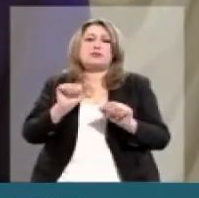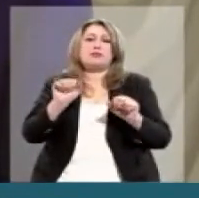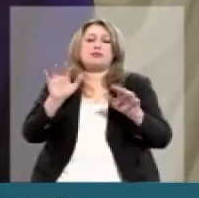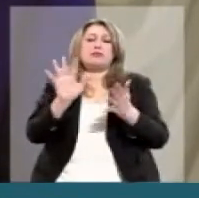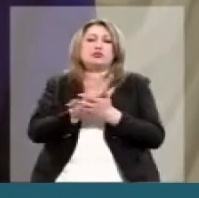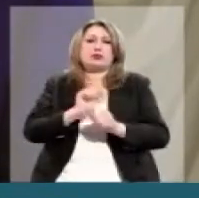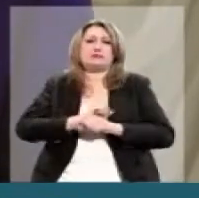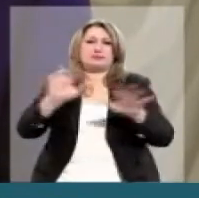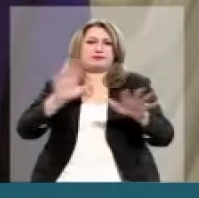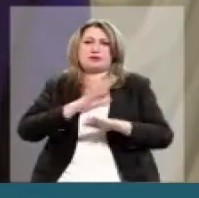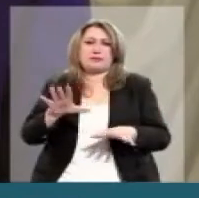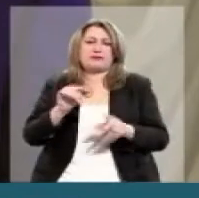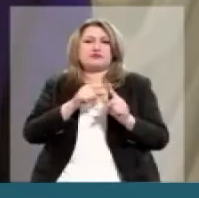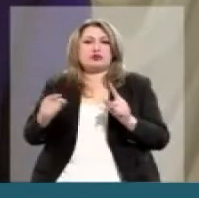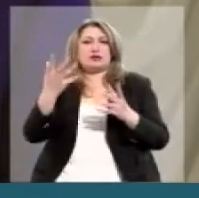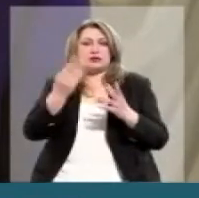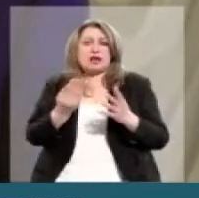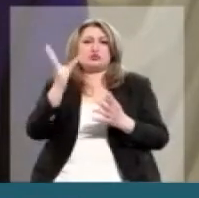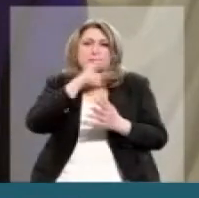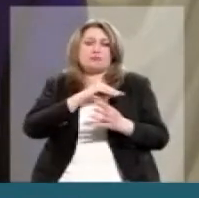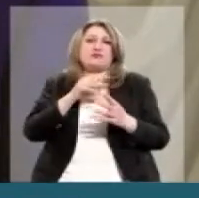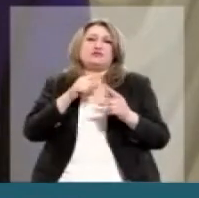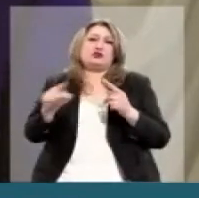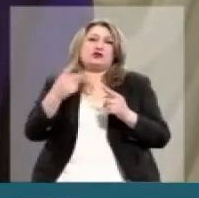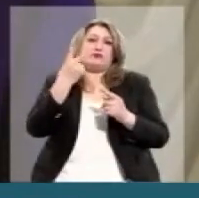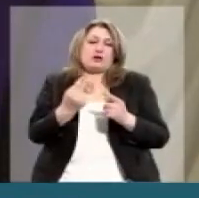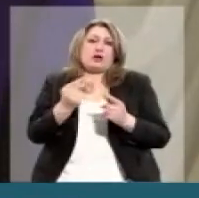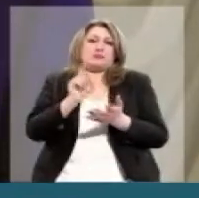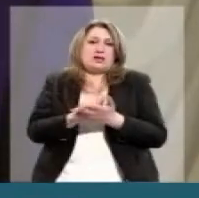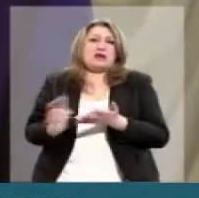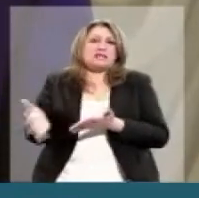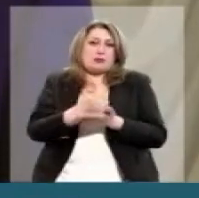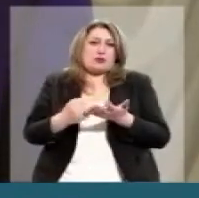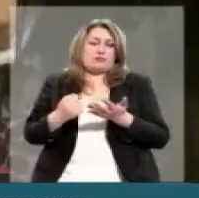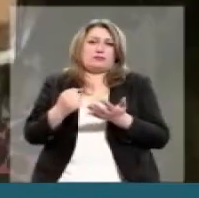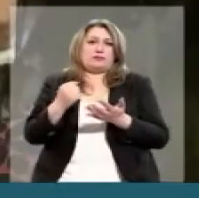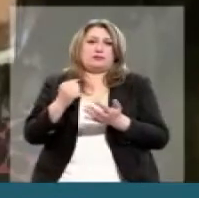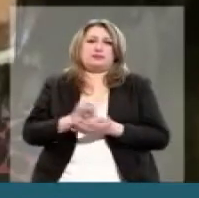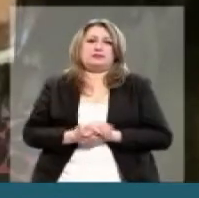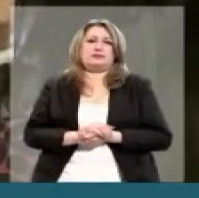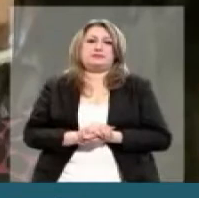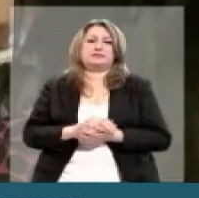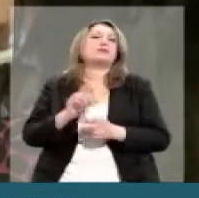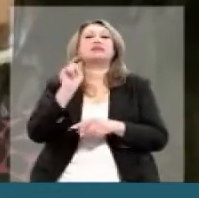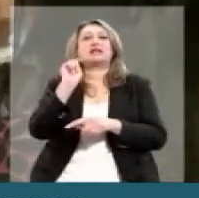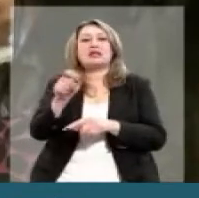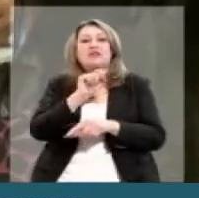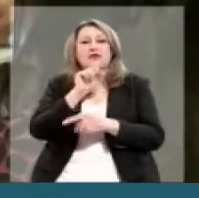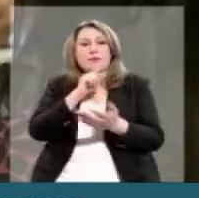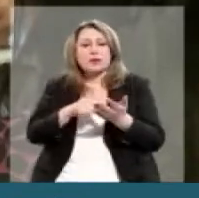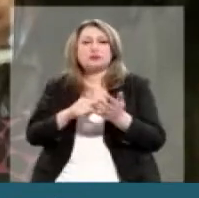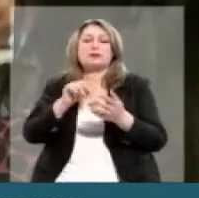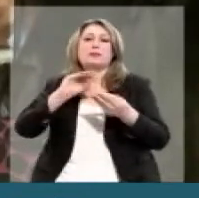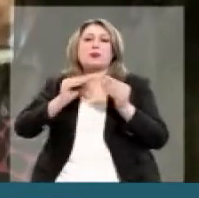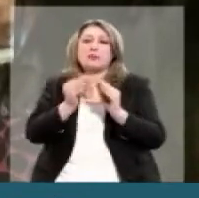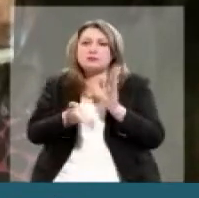городу. В течение дня, если не успеем, в течение 2 дней мы обязательно подрядчик заберем. Задать вопросы и обозначить проблемы